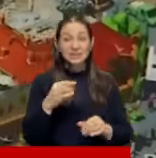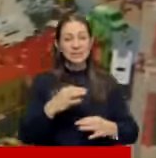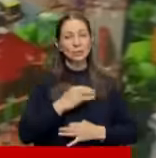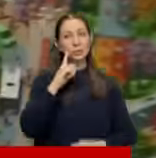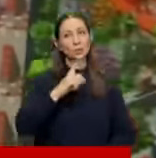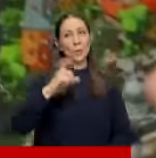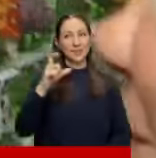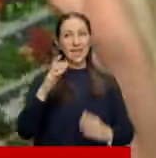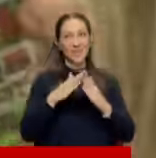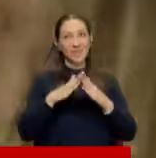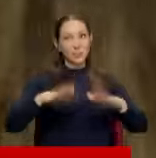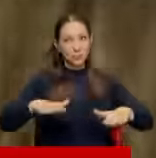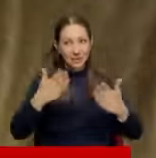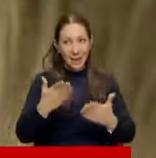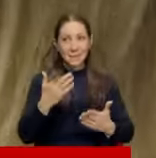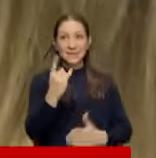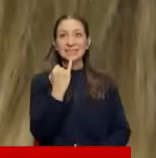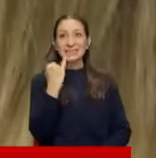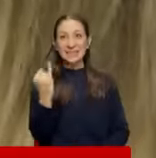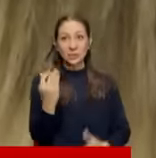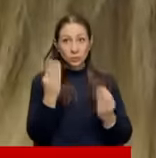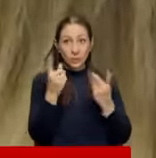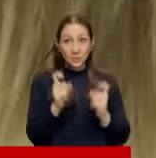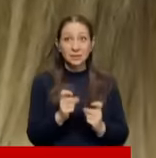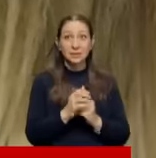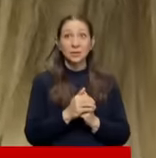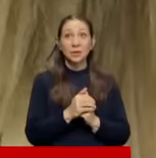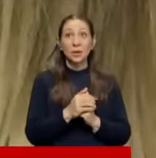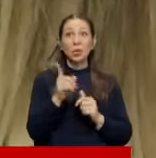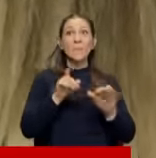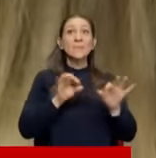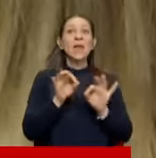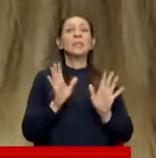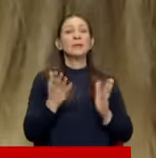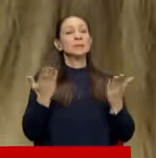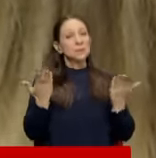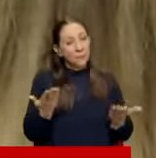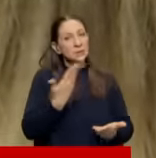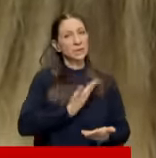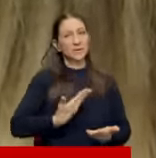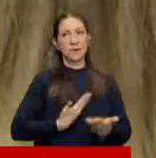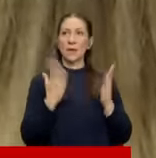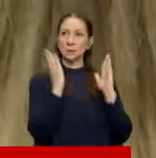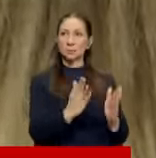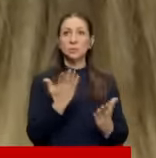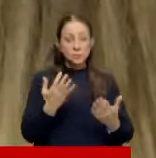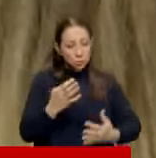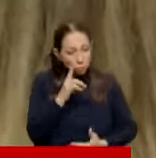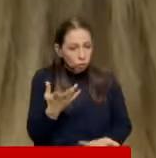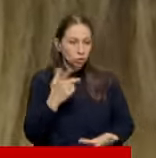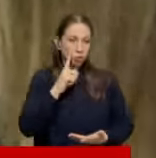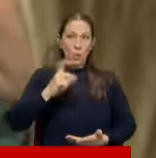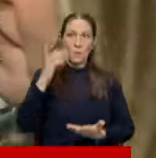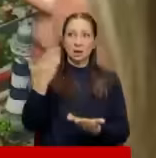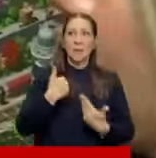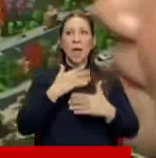cumhurbaşkanının evi de burada bir ziyaret gerçekleşecek mi onu planlamadaki ki seve seve Sonuçta Cumhurbaşkanımız